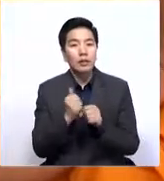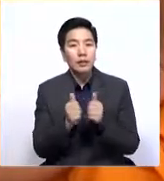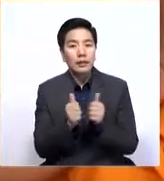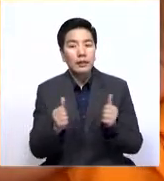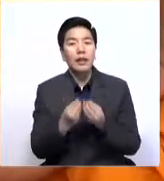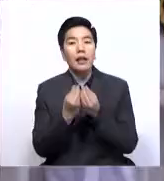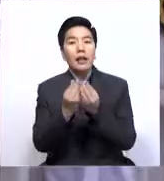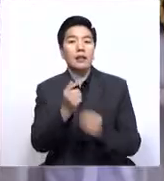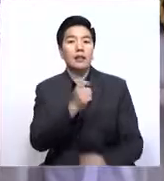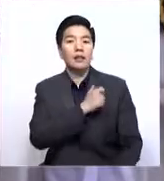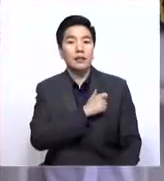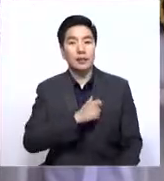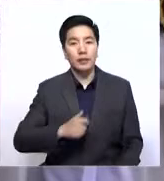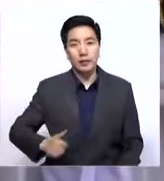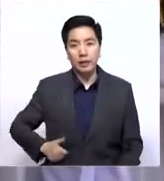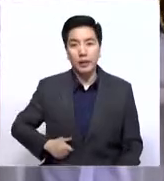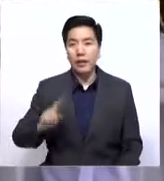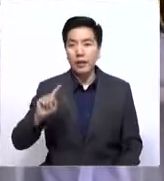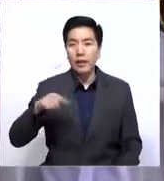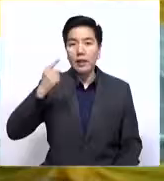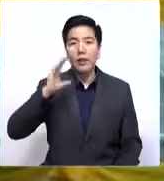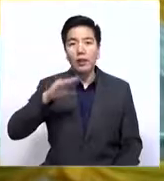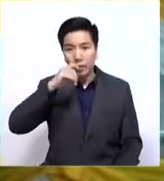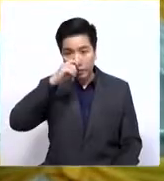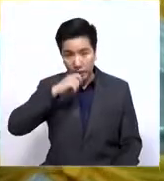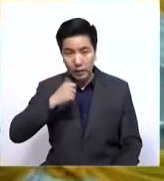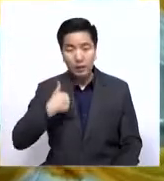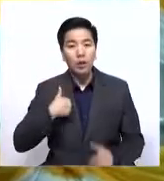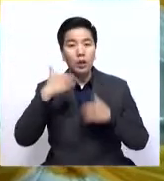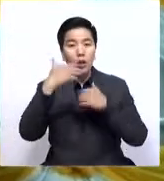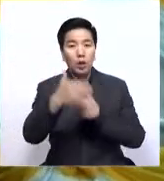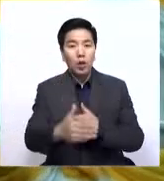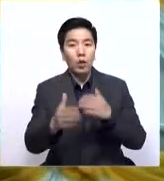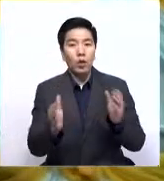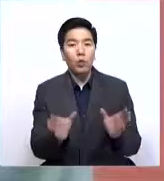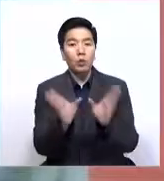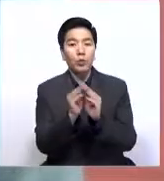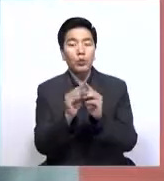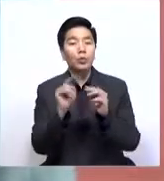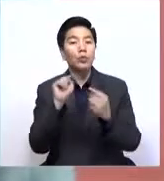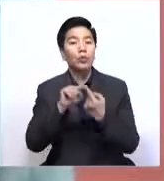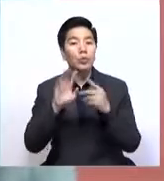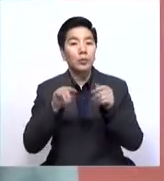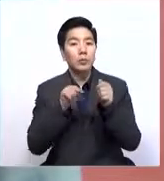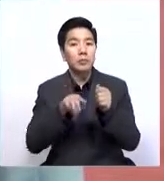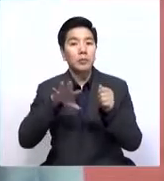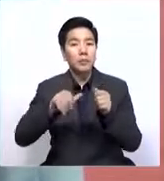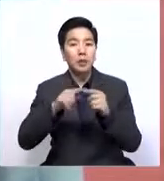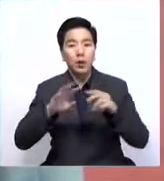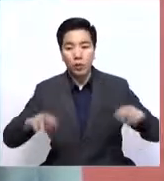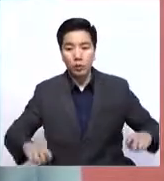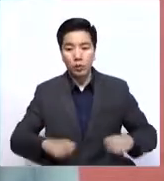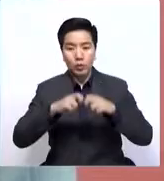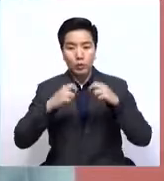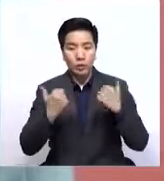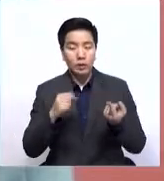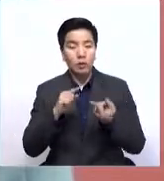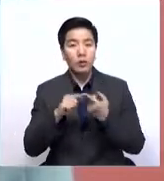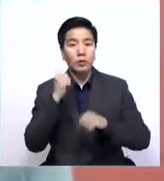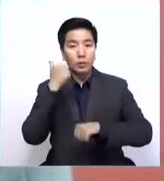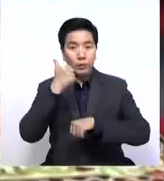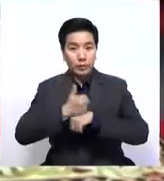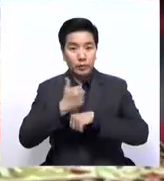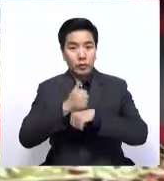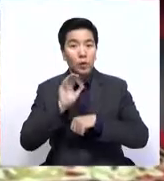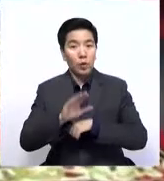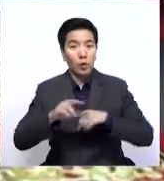พระปฐมบรมมหาชนกกับ ต่อกันที่หอประชุมจังหวัดสุรินทร์นะคะที่อำเภอเมืองสุรินทร์นายอรรถพรสิงหวิชัยผู้ว่าราช